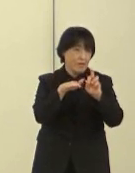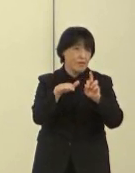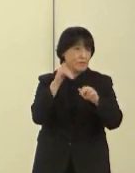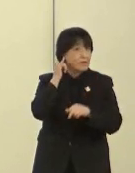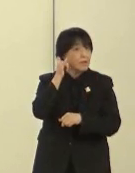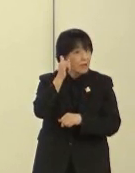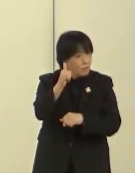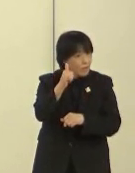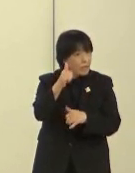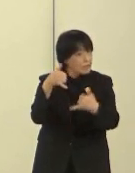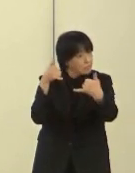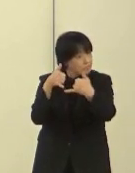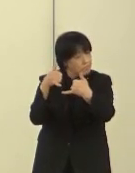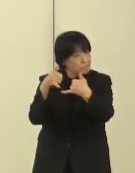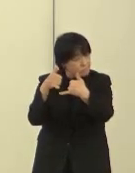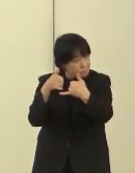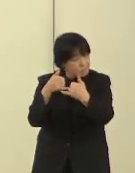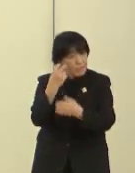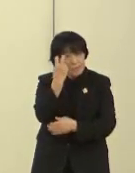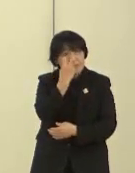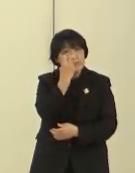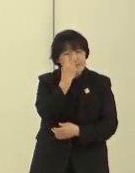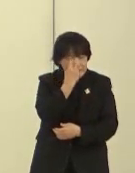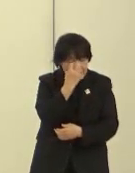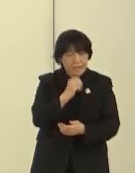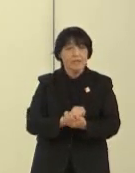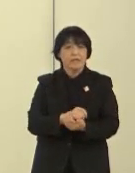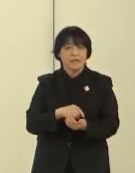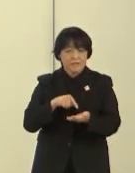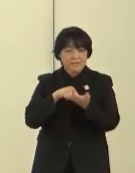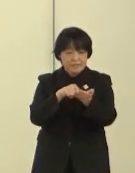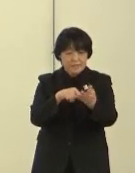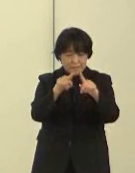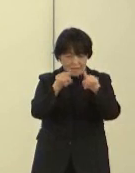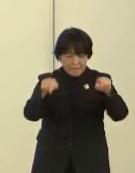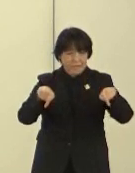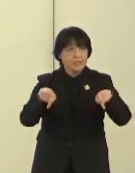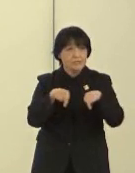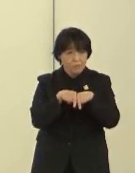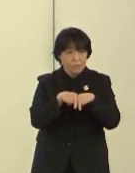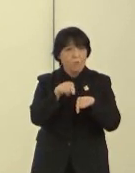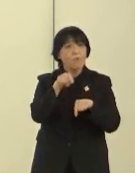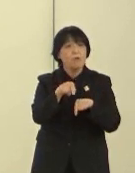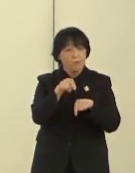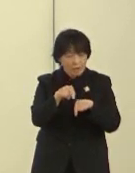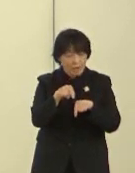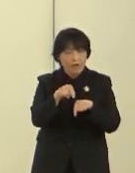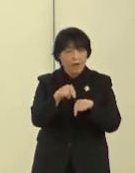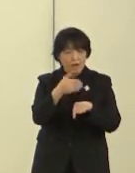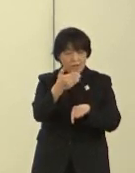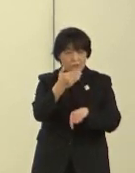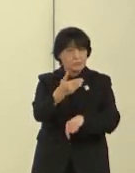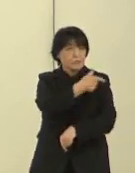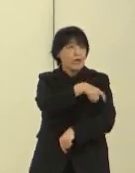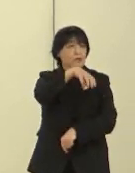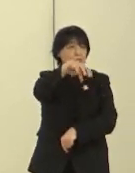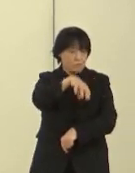ご確認をいただき、そして申請書の返送につきましては、直接区役所等に